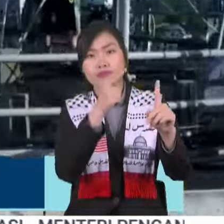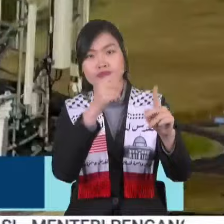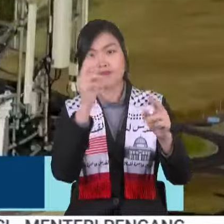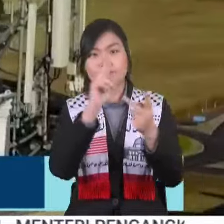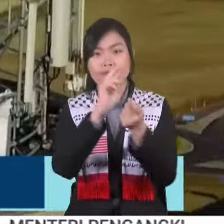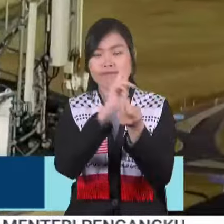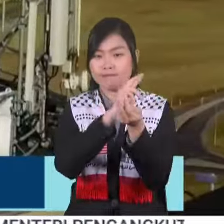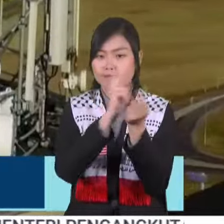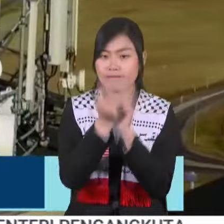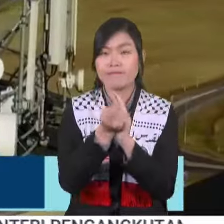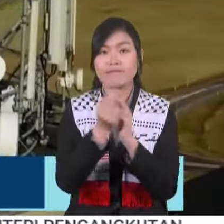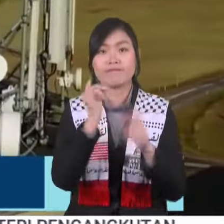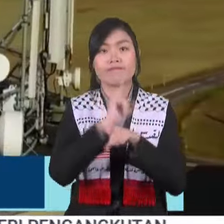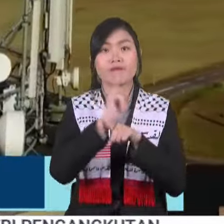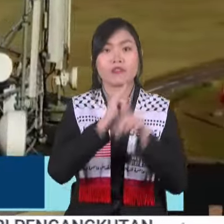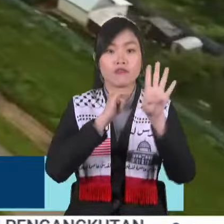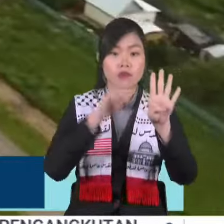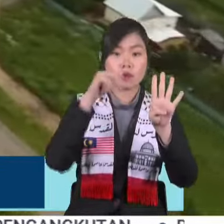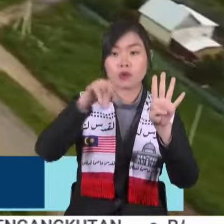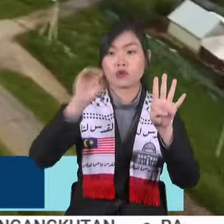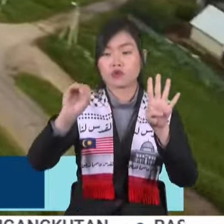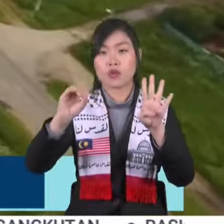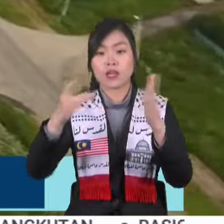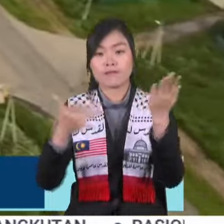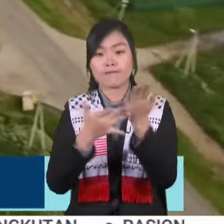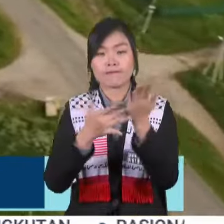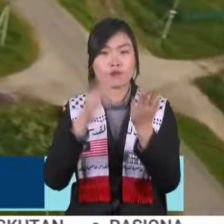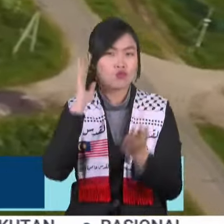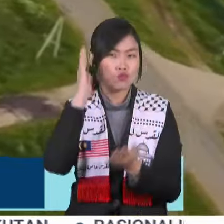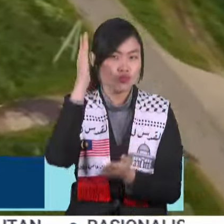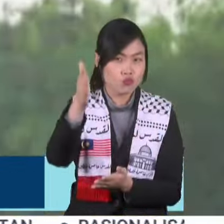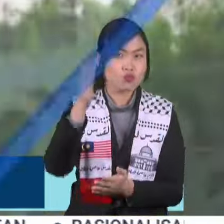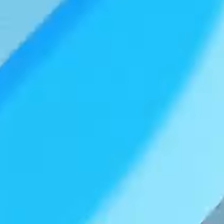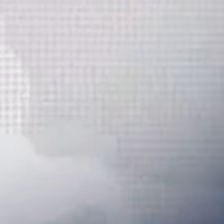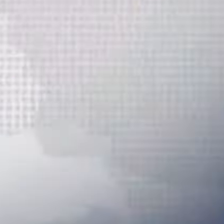industri 4.0 dan teknologi masa depan.